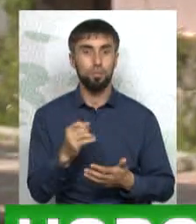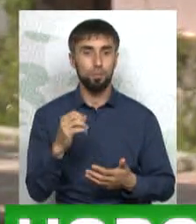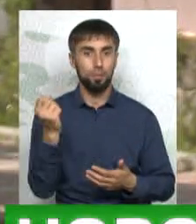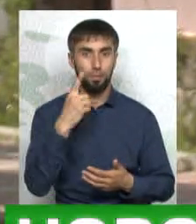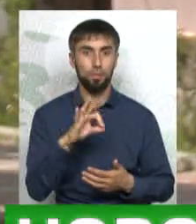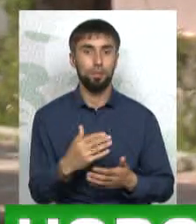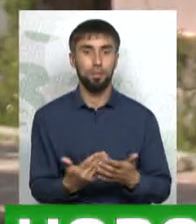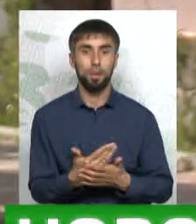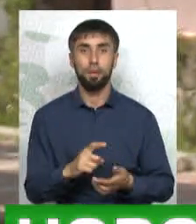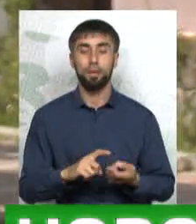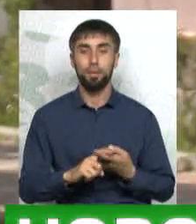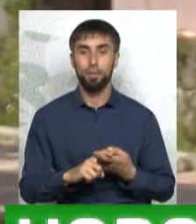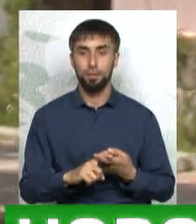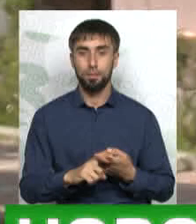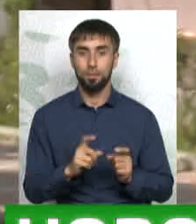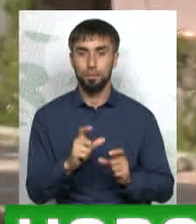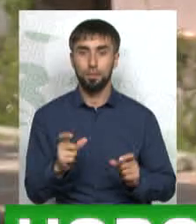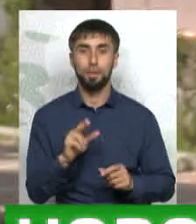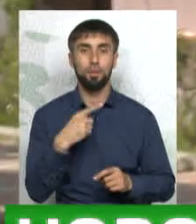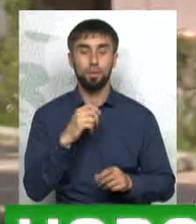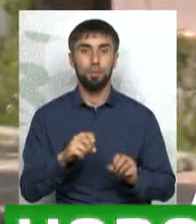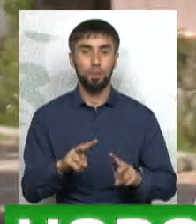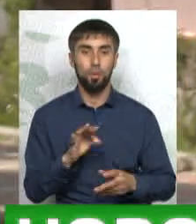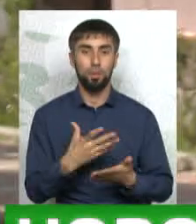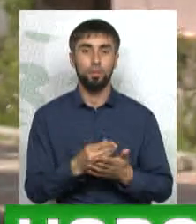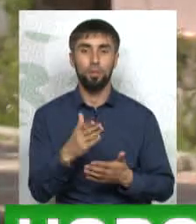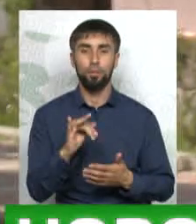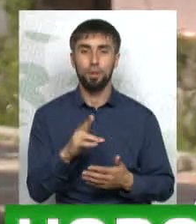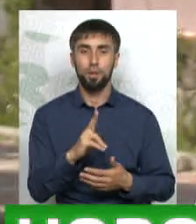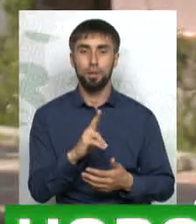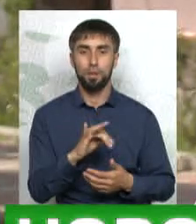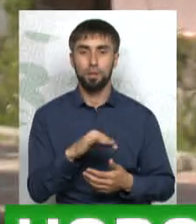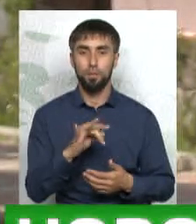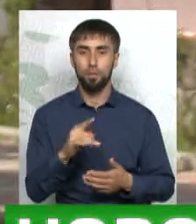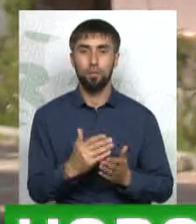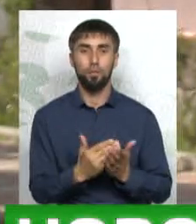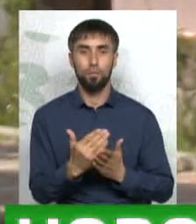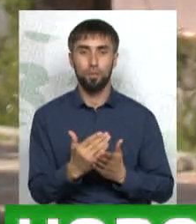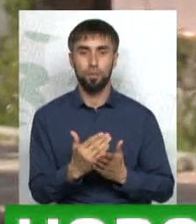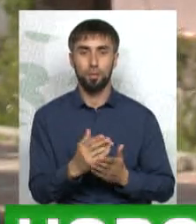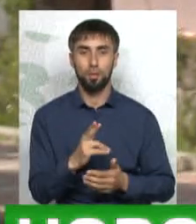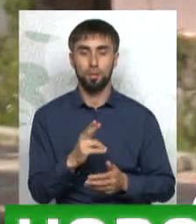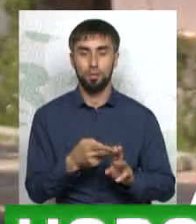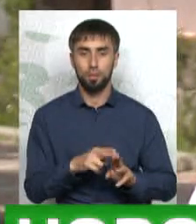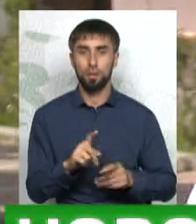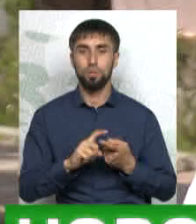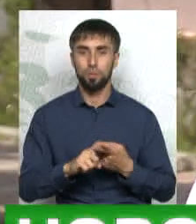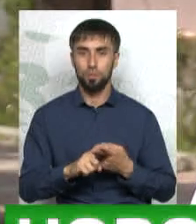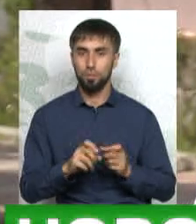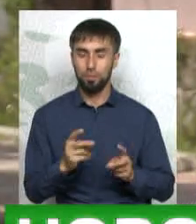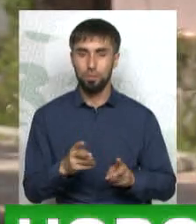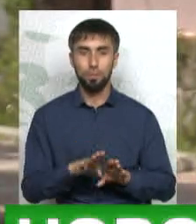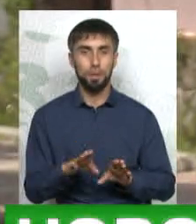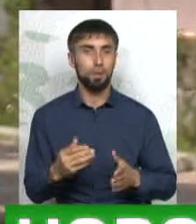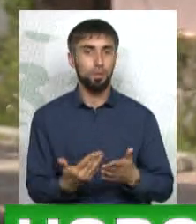о новых инфицированных. Как говорят специалисты, от своих подвидов кентавр отличается высокой контагиозностью, то есть заразностью.